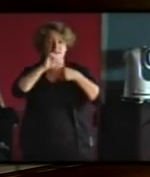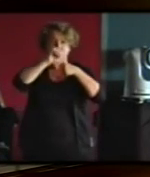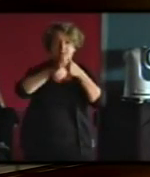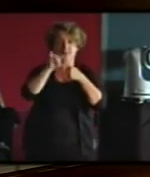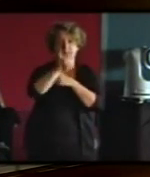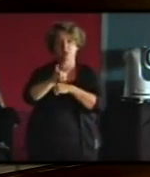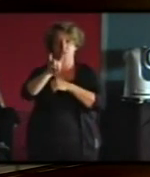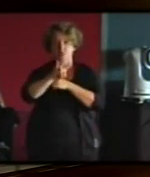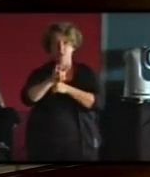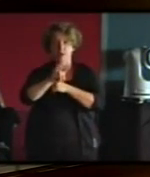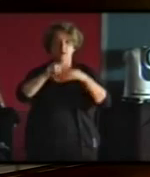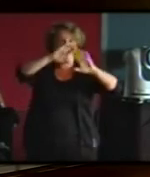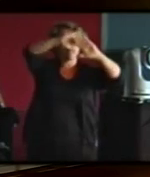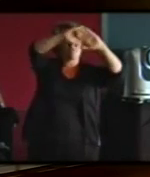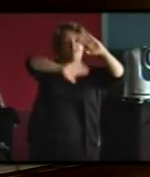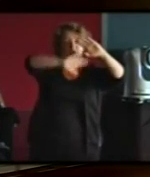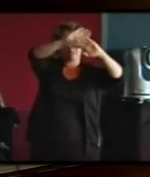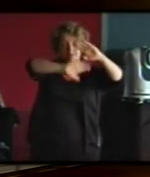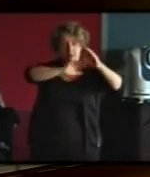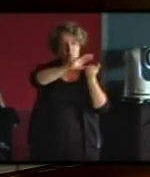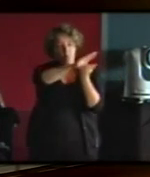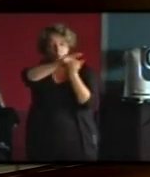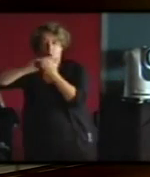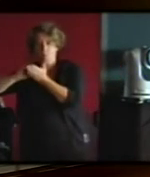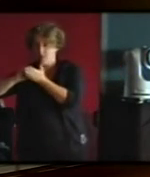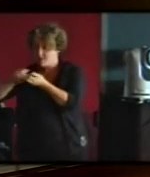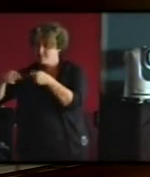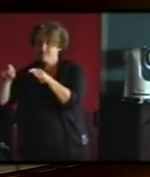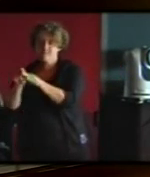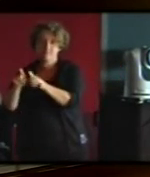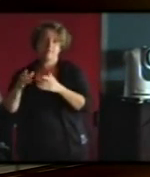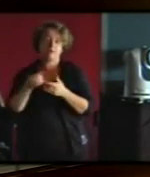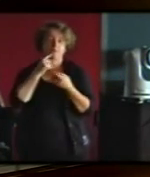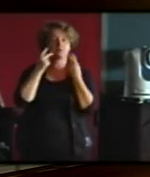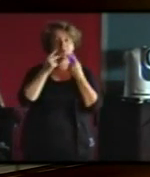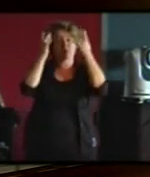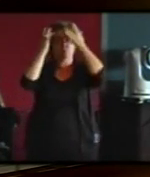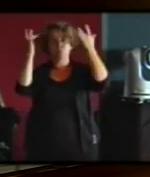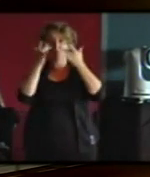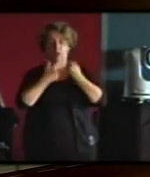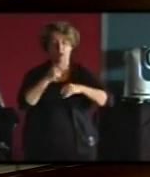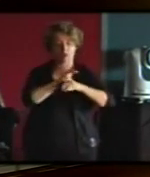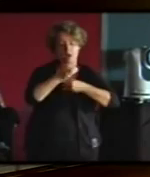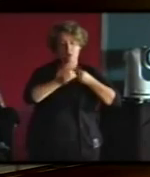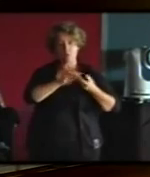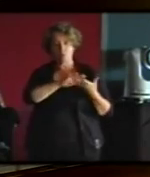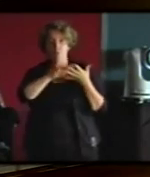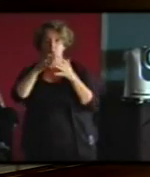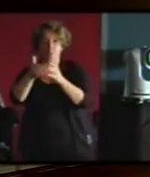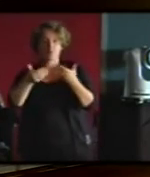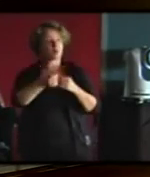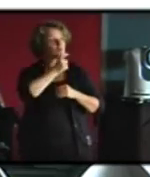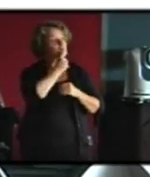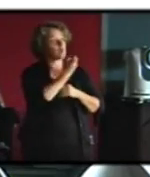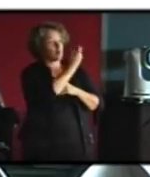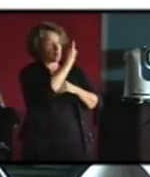pastiche, façadisme, faut-il refaire comme avant. Comment est-ce qu'on transforme en gardant la valeur culturelle? Je pense que c'est, tu as posé une question tout à fait clé que